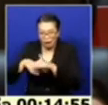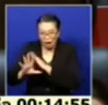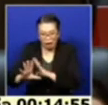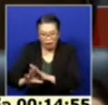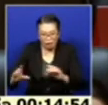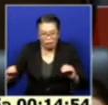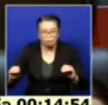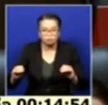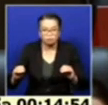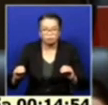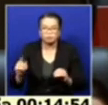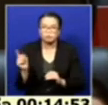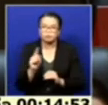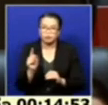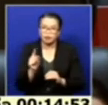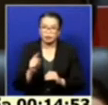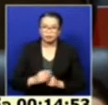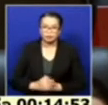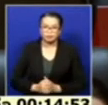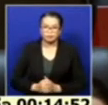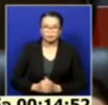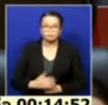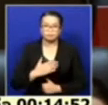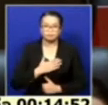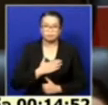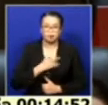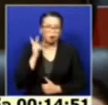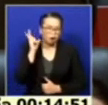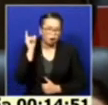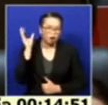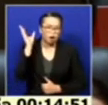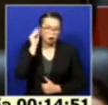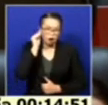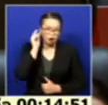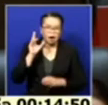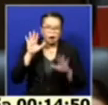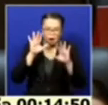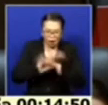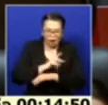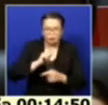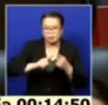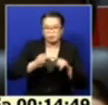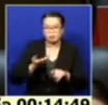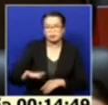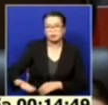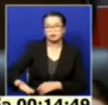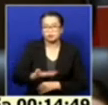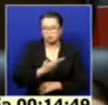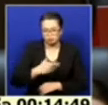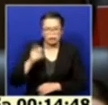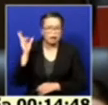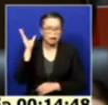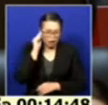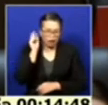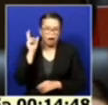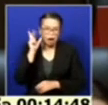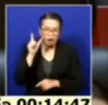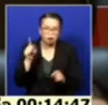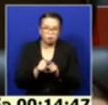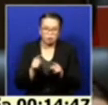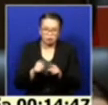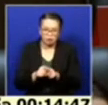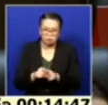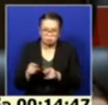เข้าใจเรื่องคุณวันเฉลิมที่ถูกอุ้มไปเพื่อนสมาชิกก็ได้เอ่ยไปแล้ว